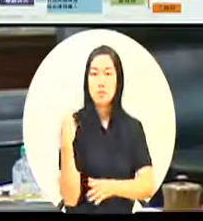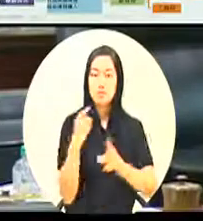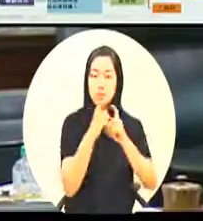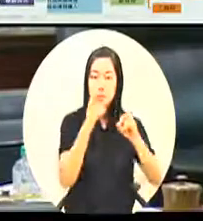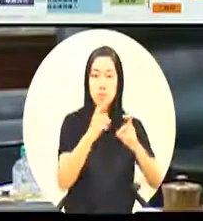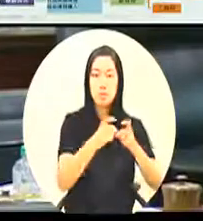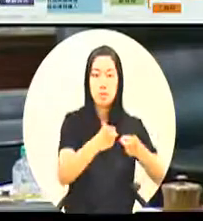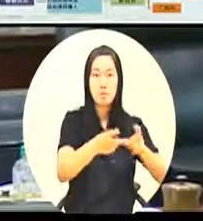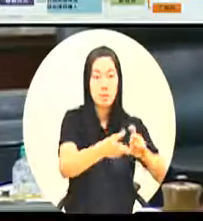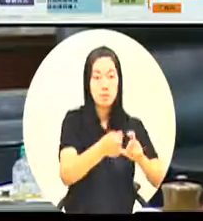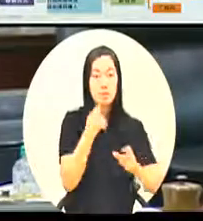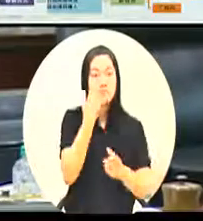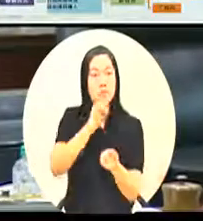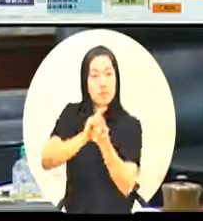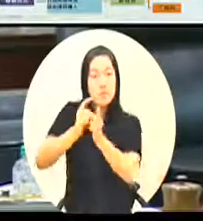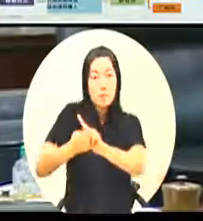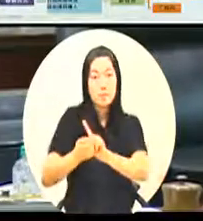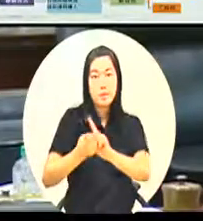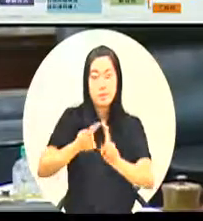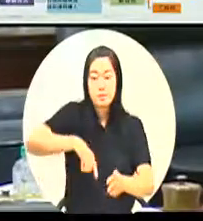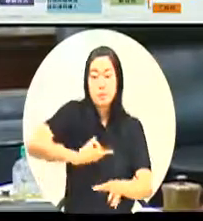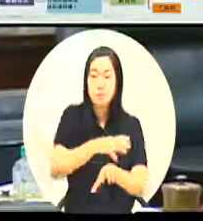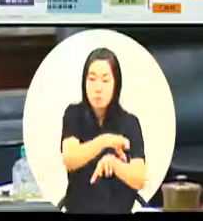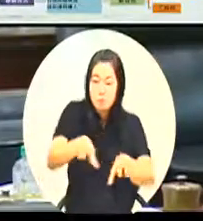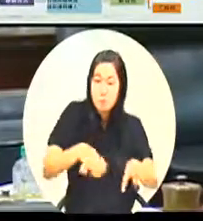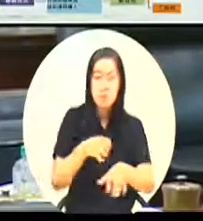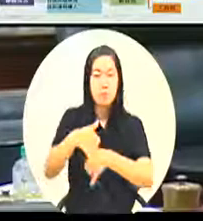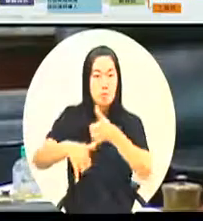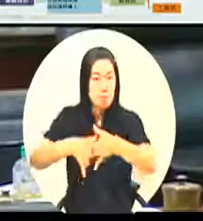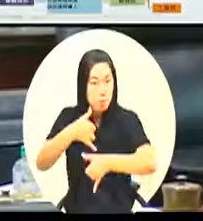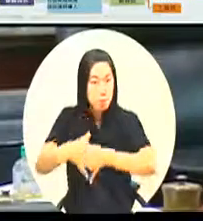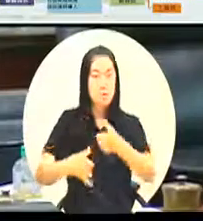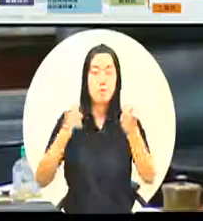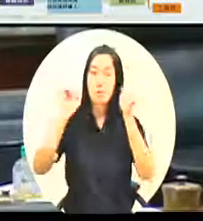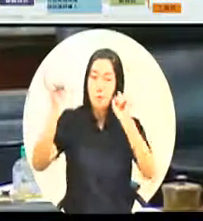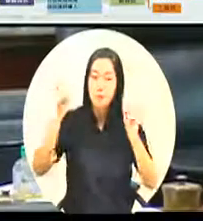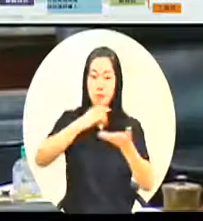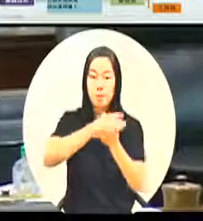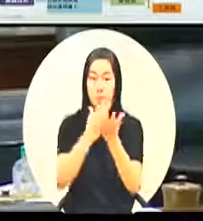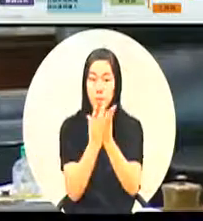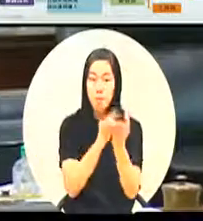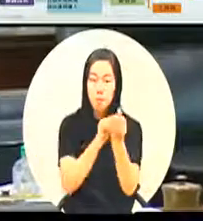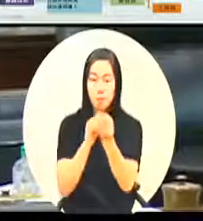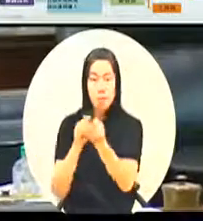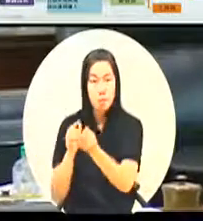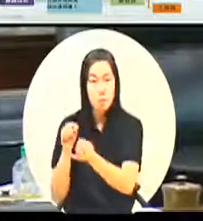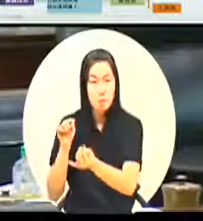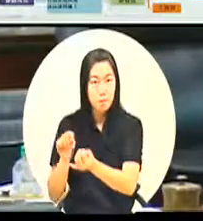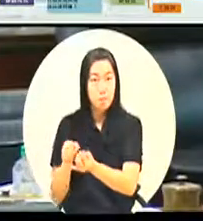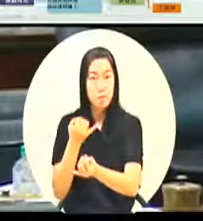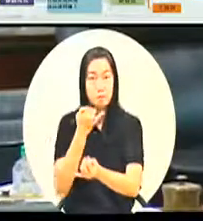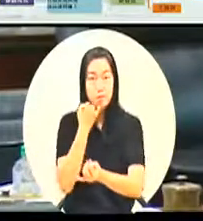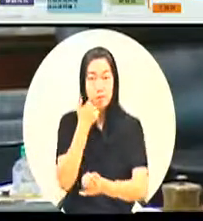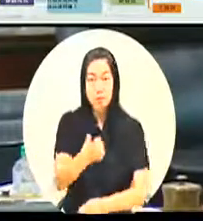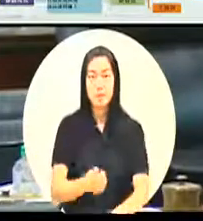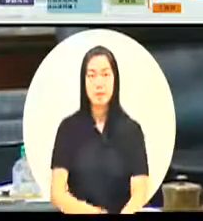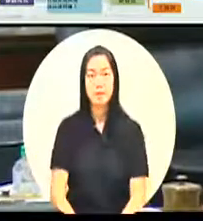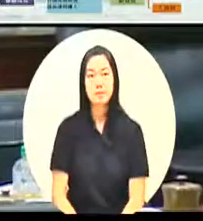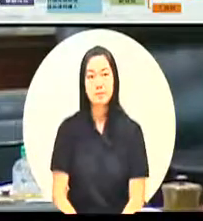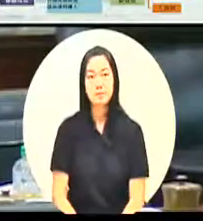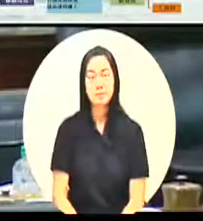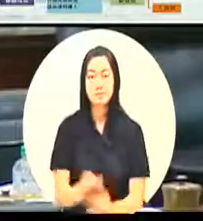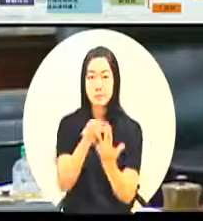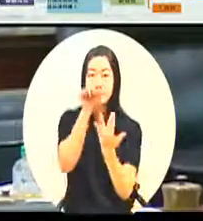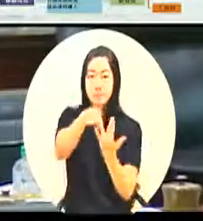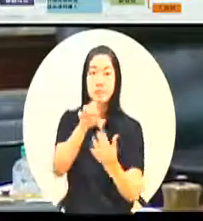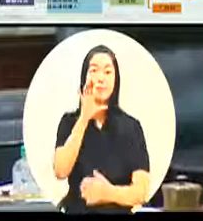望这边可以成为一个生态的、生活的、游憩的一个新的亮点。所以选在哈马